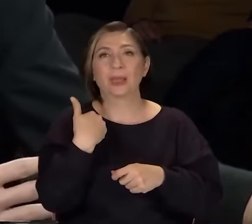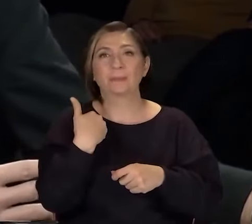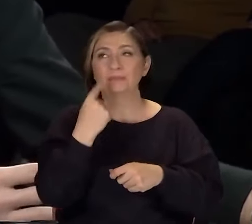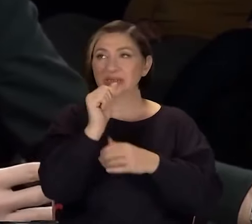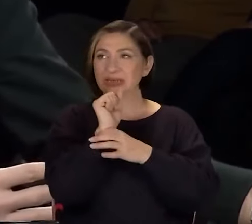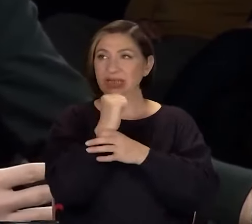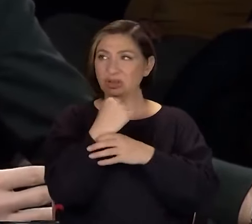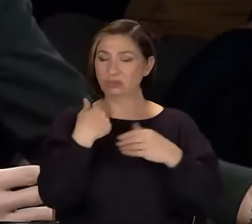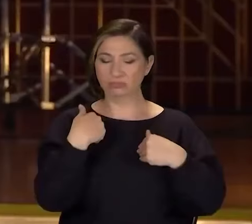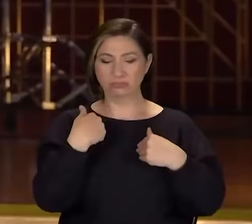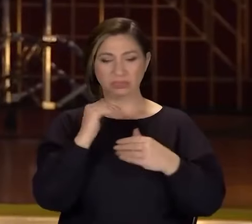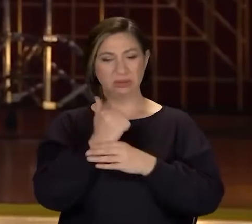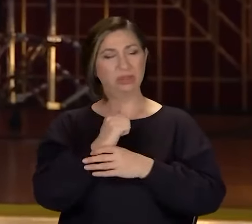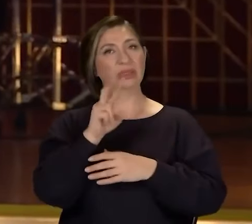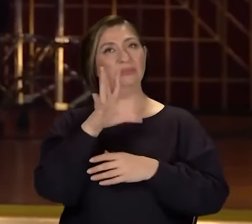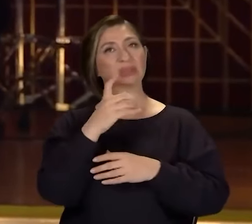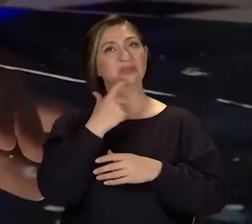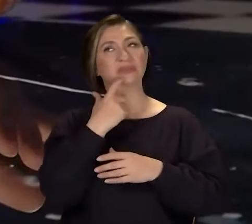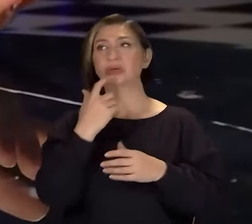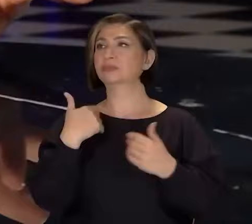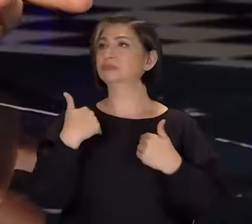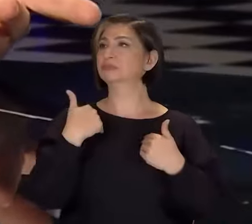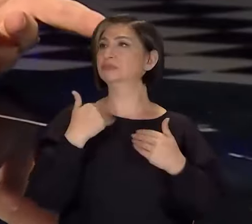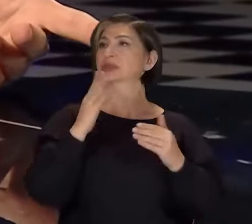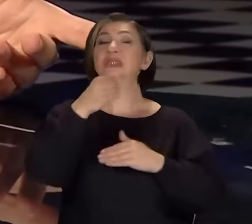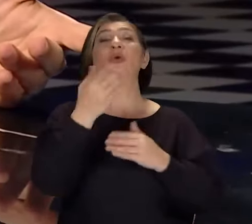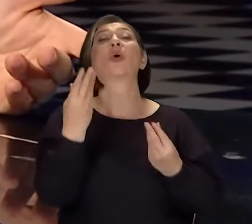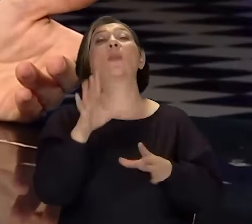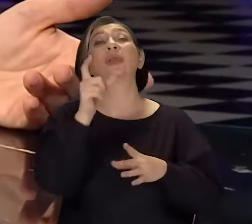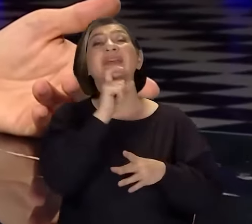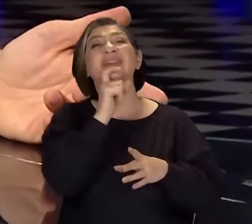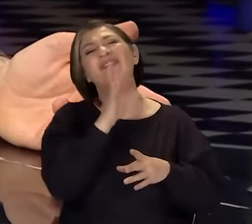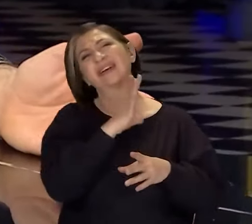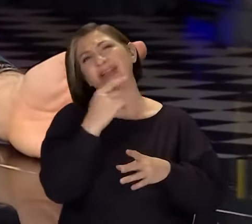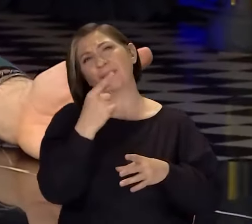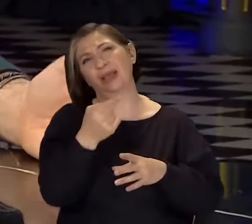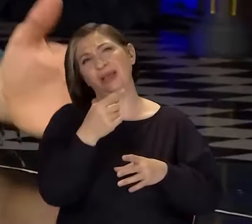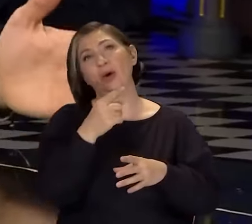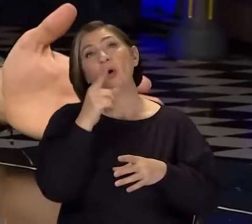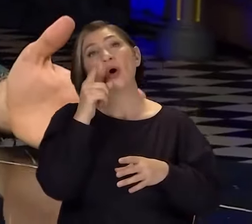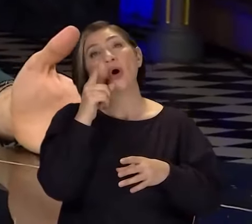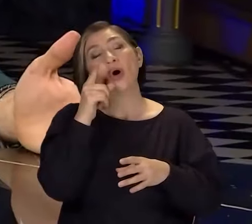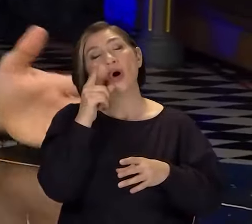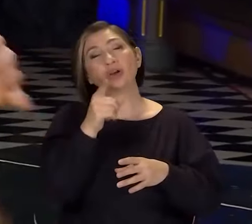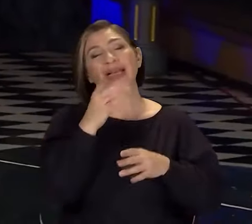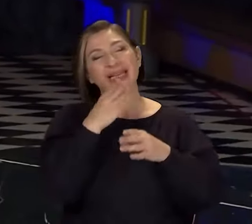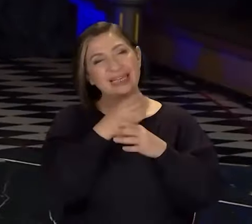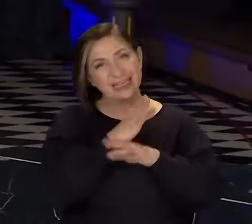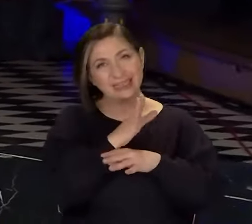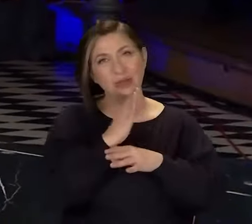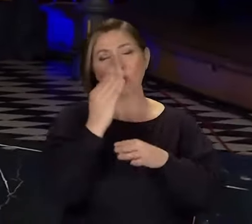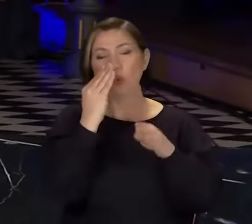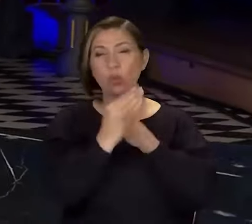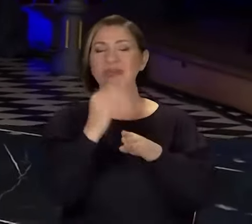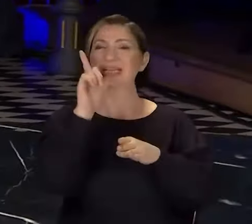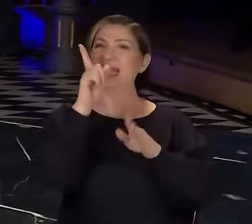bir sanatçıyım iddiasıyla 25 yaşında çıkıyor olamam. Yani orada bir hata oluyor zaten. Orada gerçekten